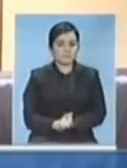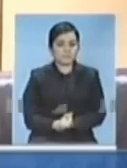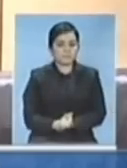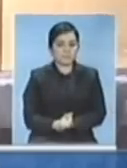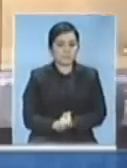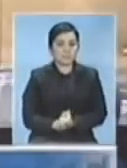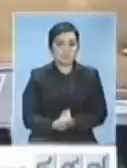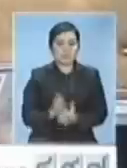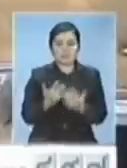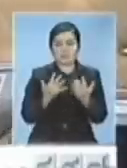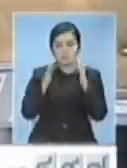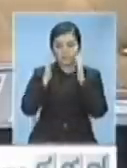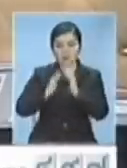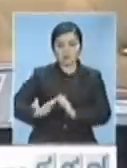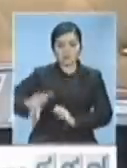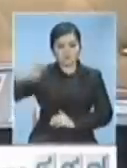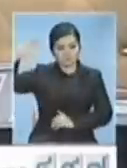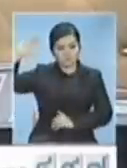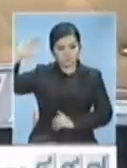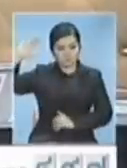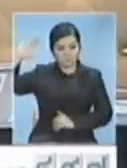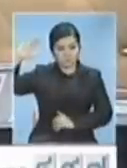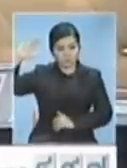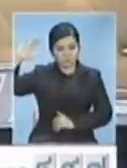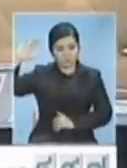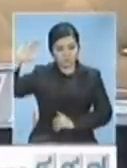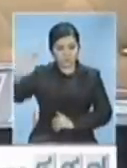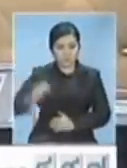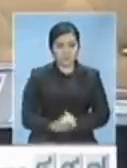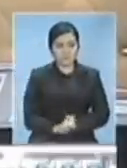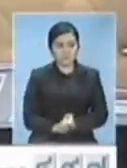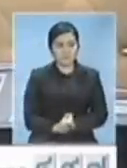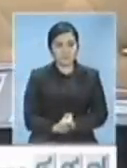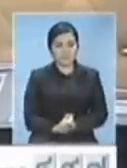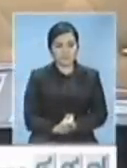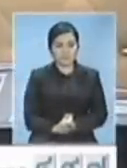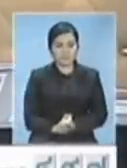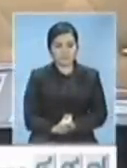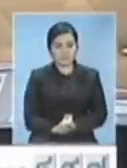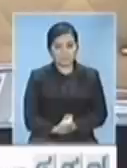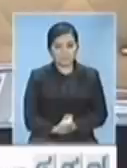ผู้ประท้วงครับมีผู้ประท้วง